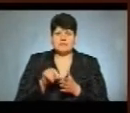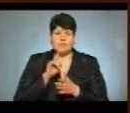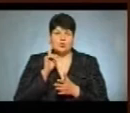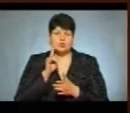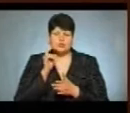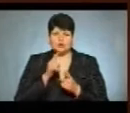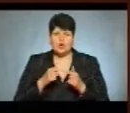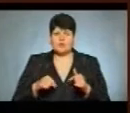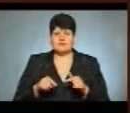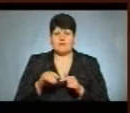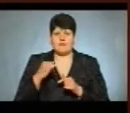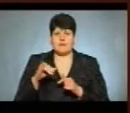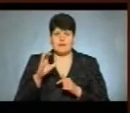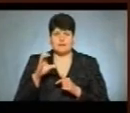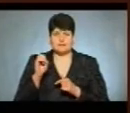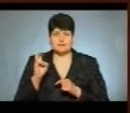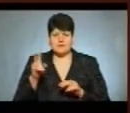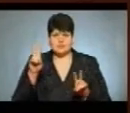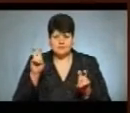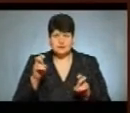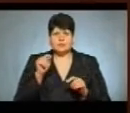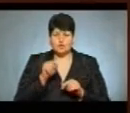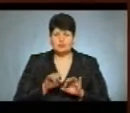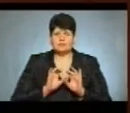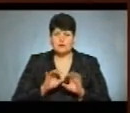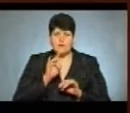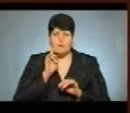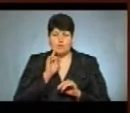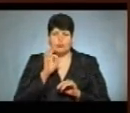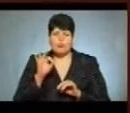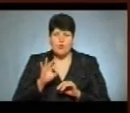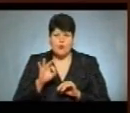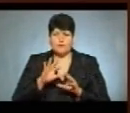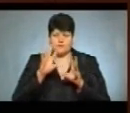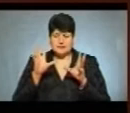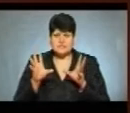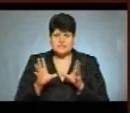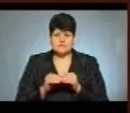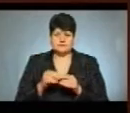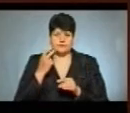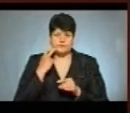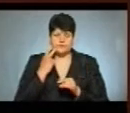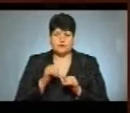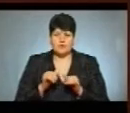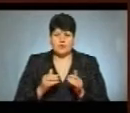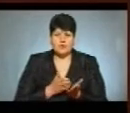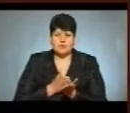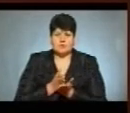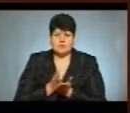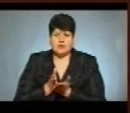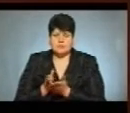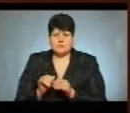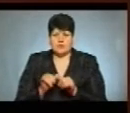молодіжної організації «Айсек» для того, щоб розповісти молоді про цілі сталого розвитку – ключові напрямки розвитку країн, що